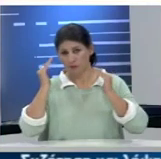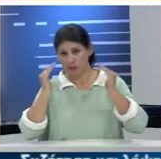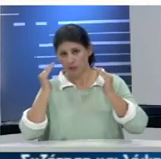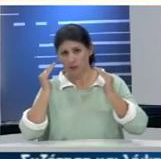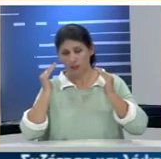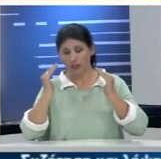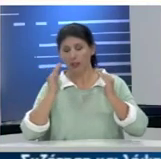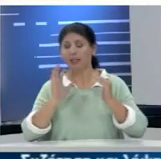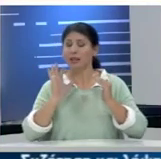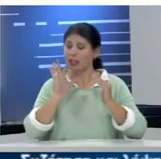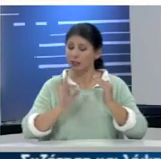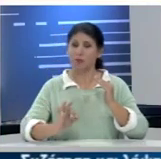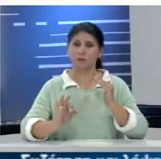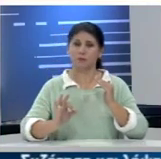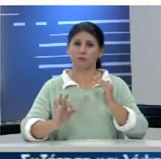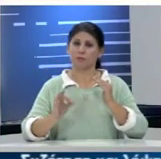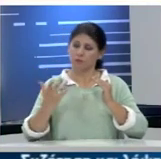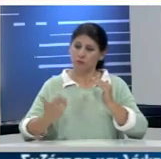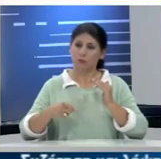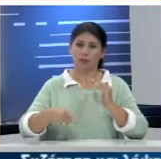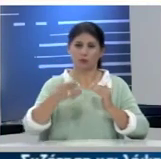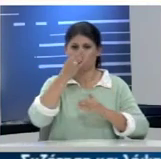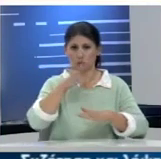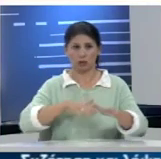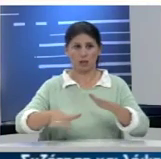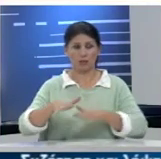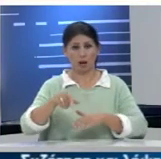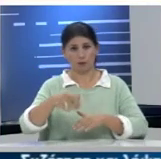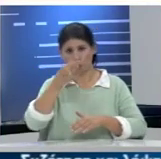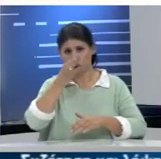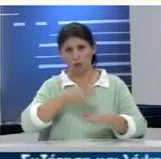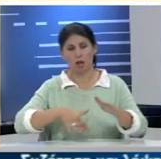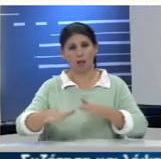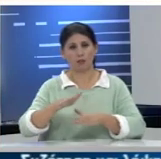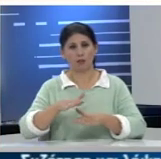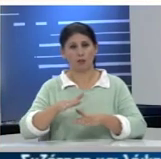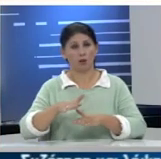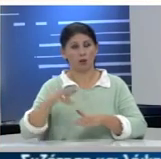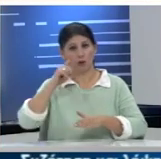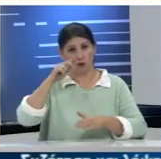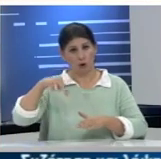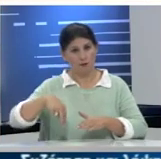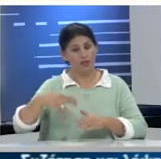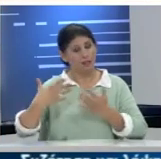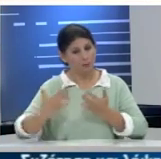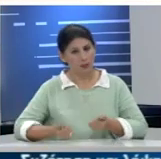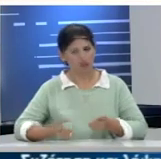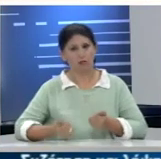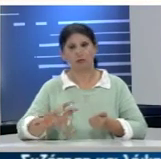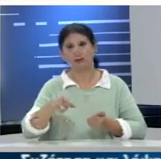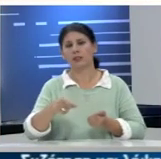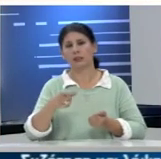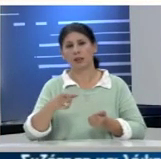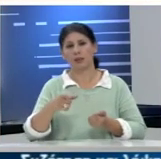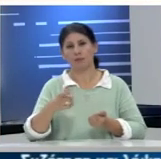η αντικειμενική υπόσταση του σκανδάλου. Το σκάνδαλο Νοβάρτης είναι υπαρκτό και η αντικειμενική